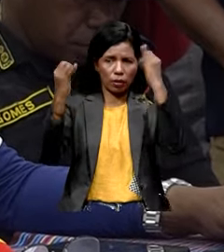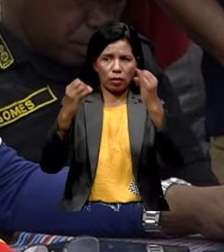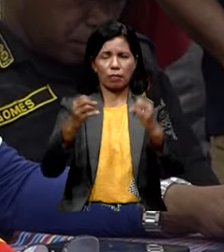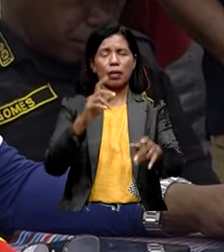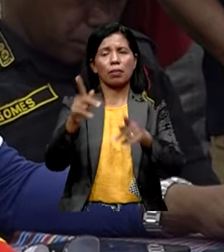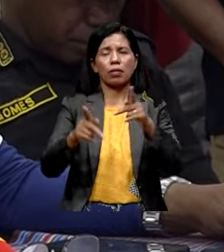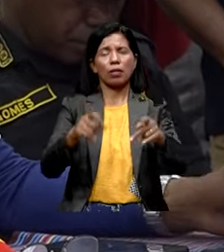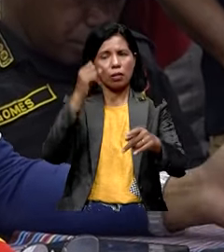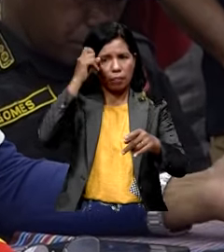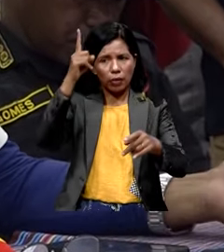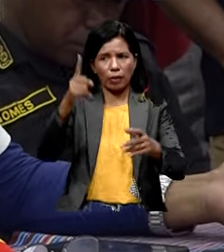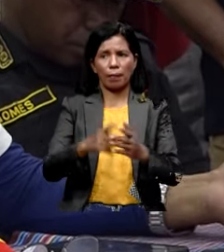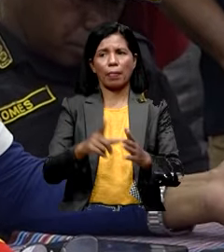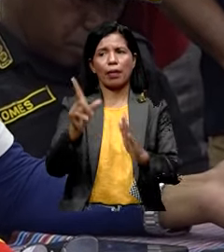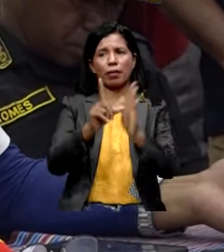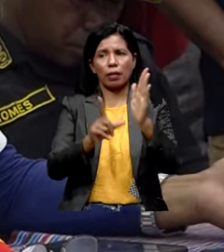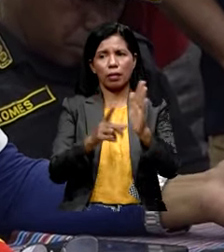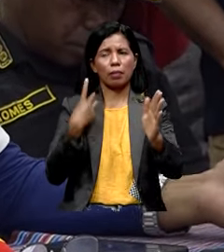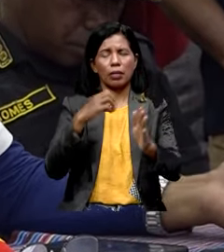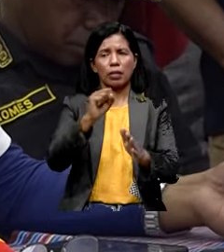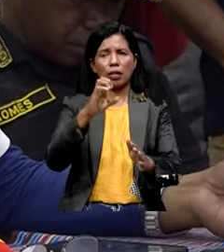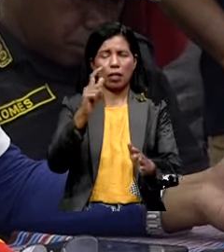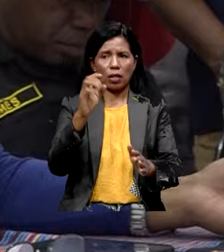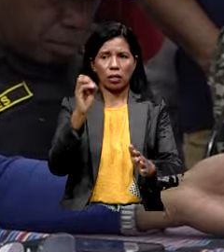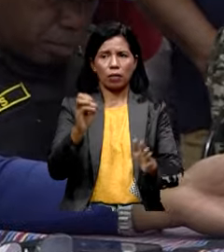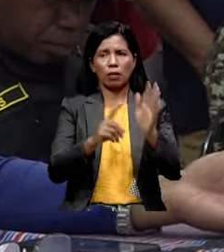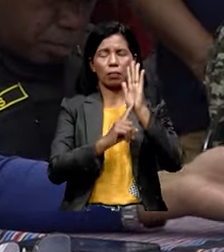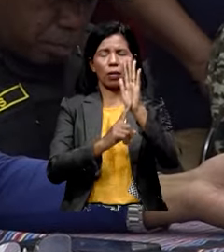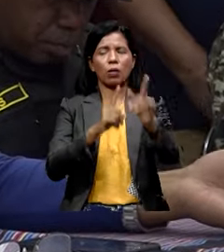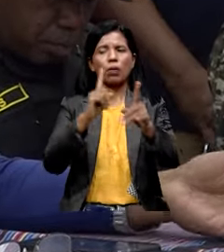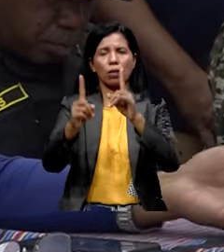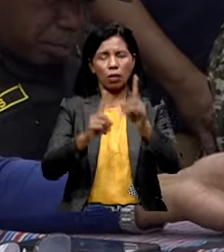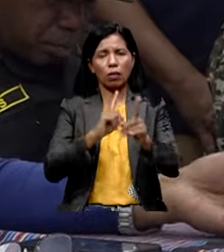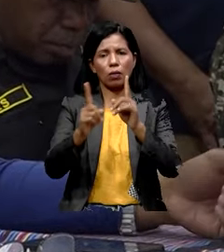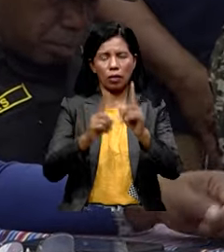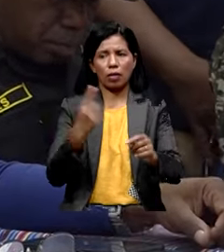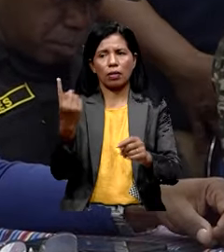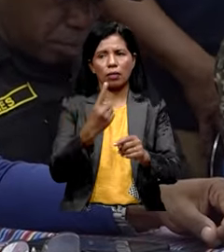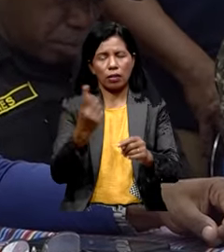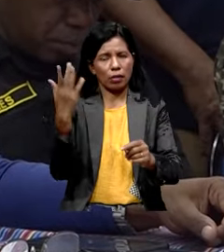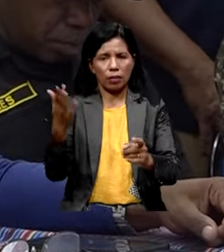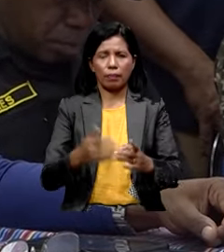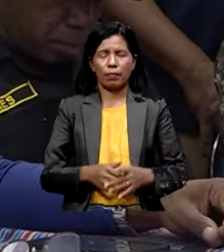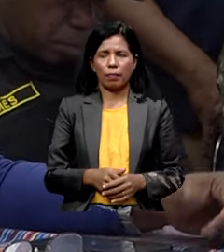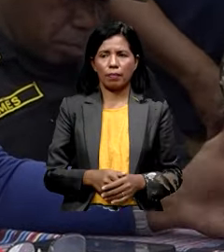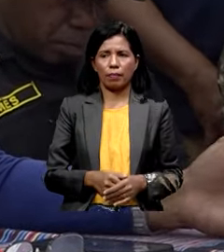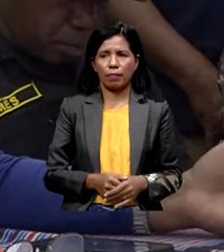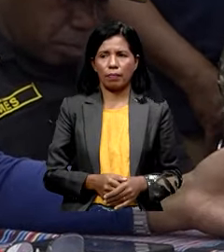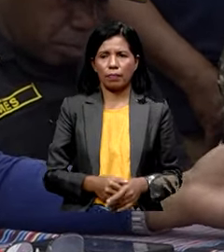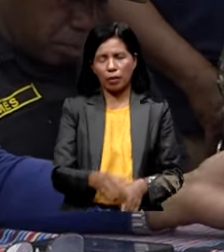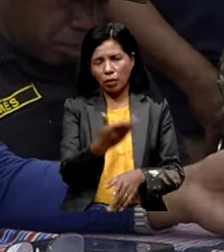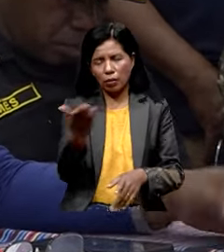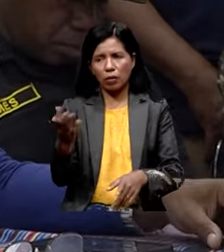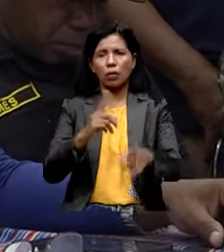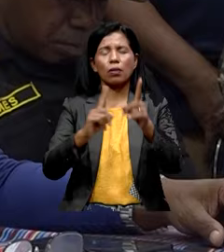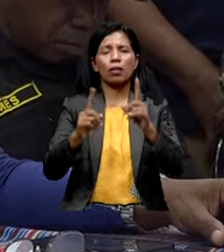compren. Lei ni ami sia to ho equipa to mak mak bai explica hela explica explica explica. Ita bot ser kritik